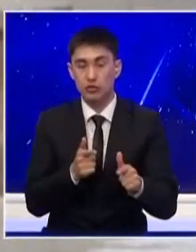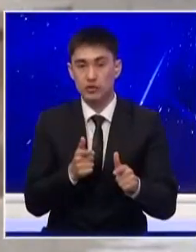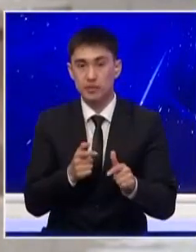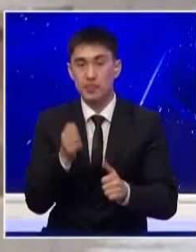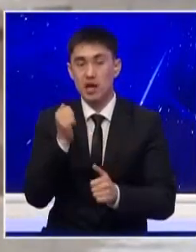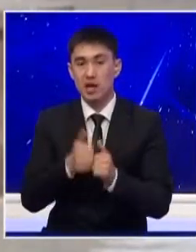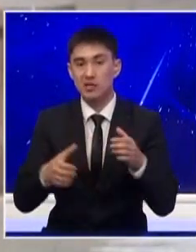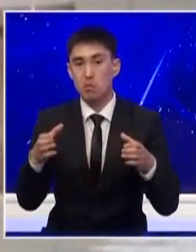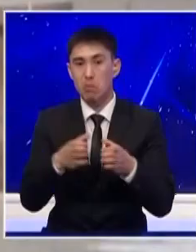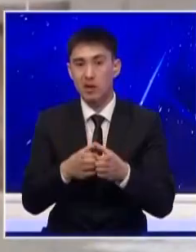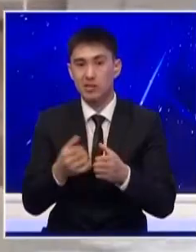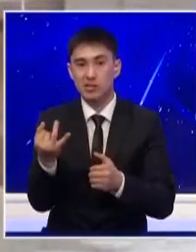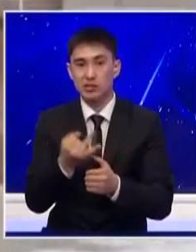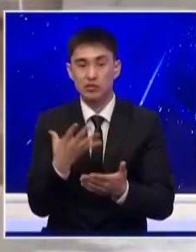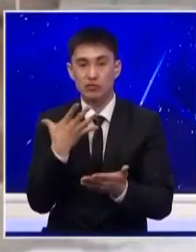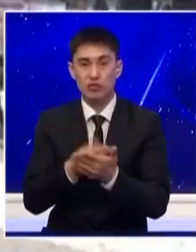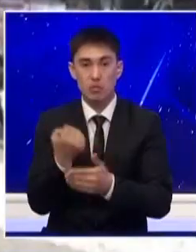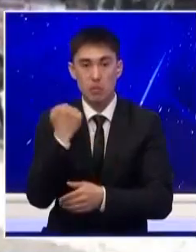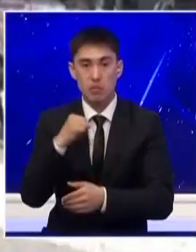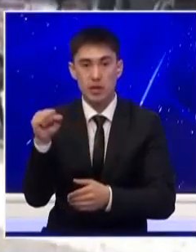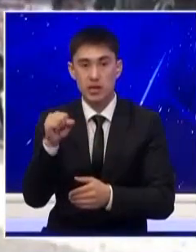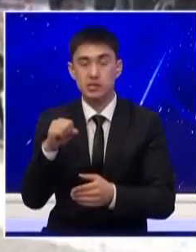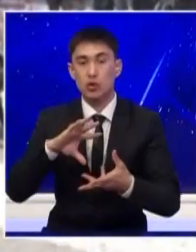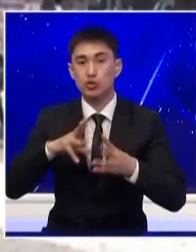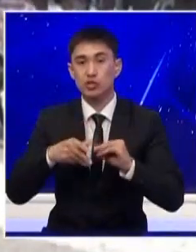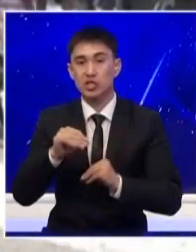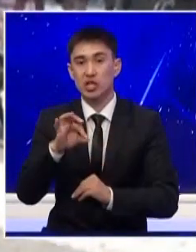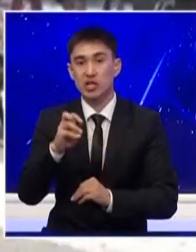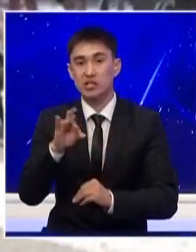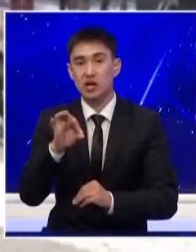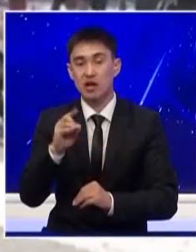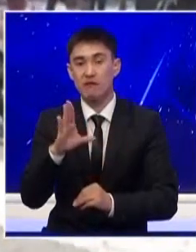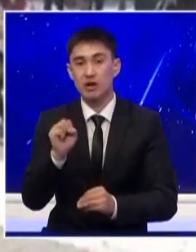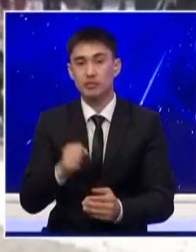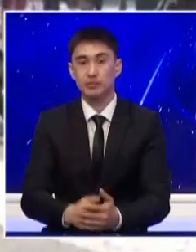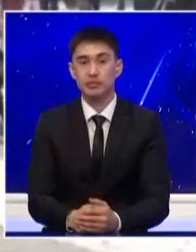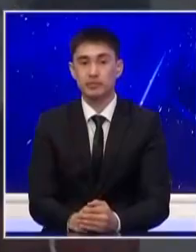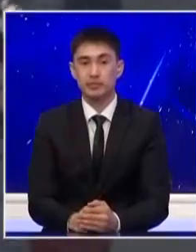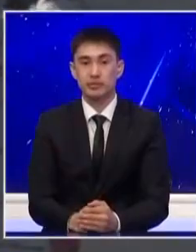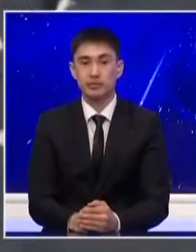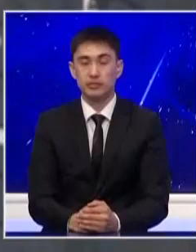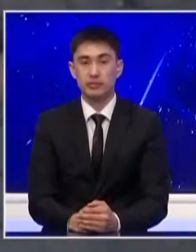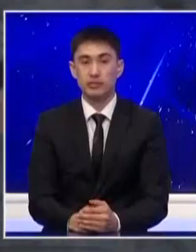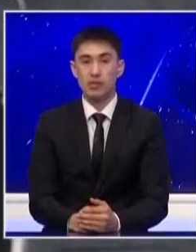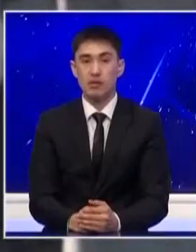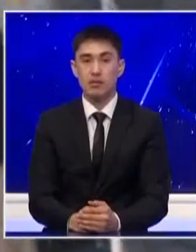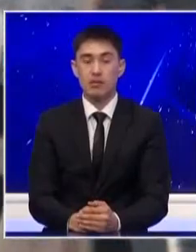подготовленности. Каждая партия заинтересована в своей победе, заключила Жанар Санхаева.